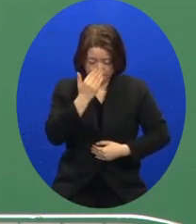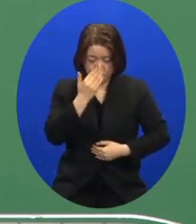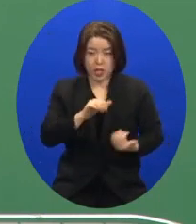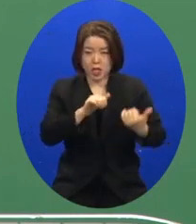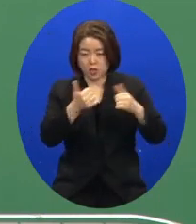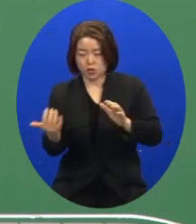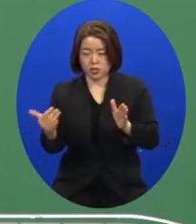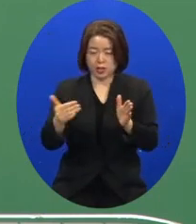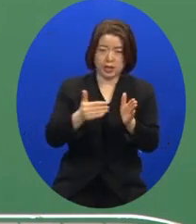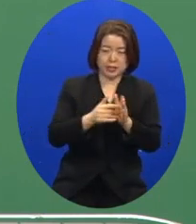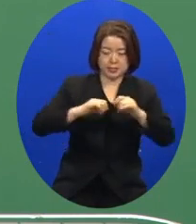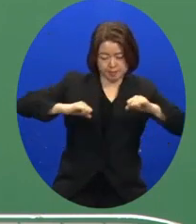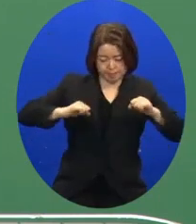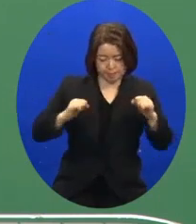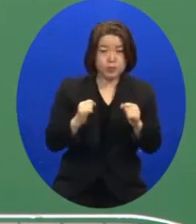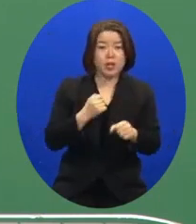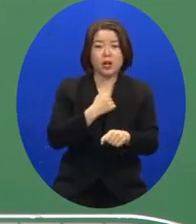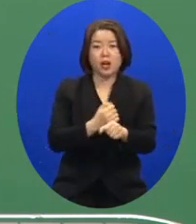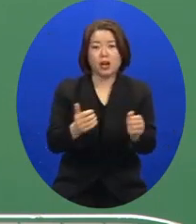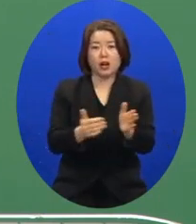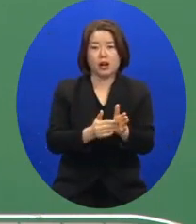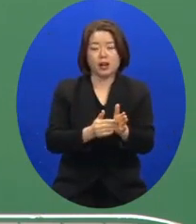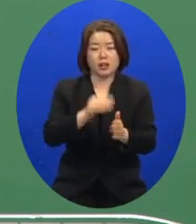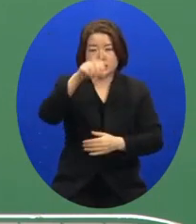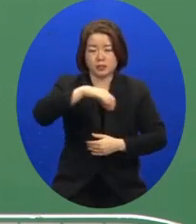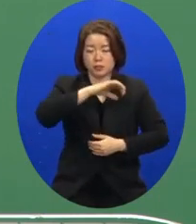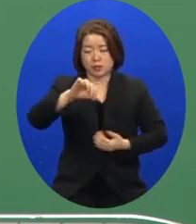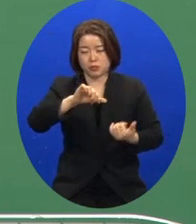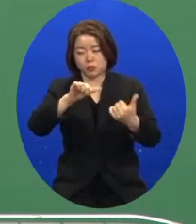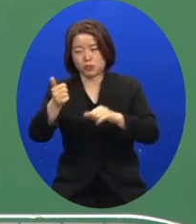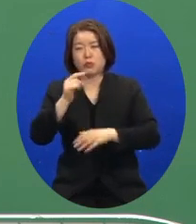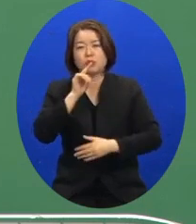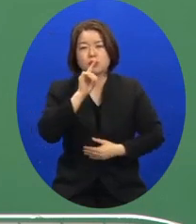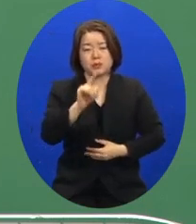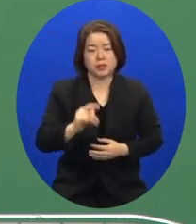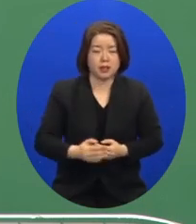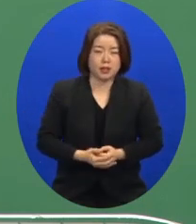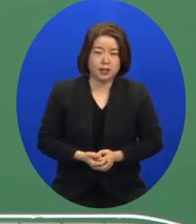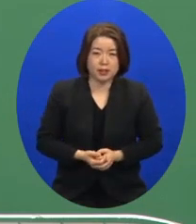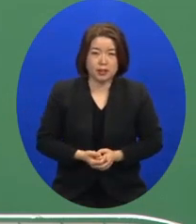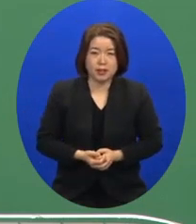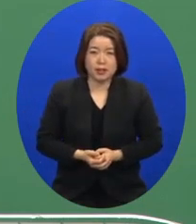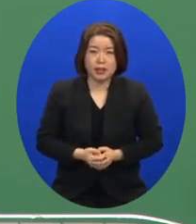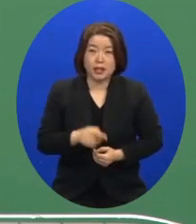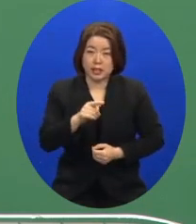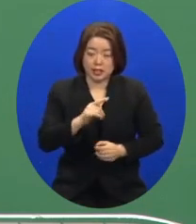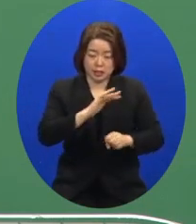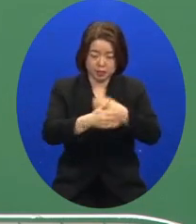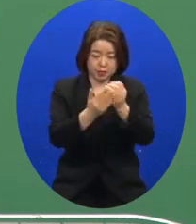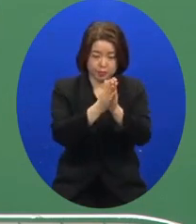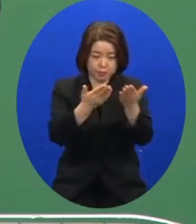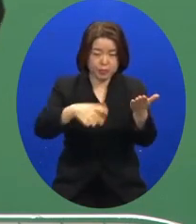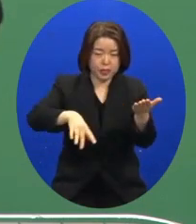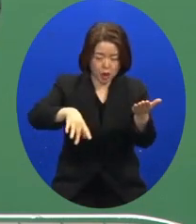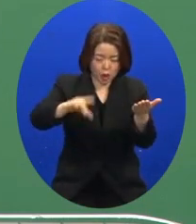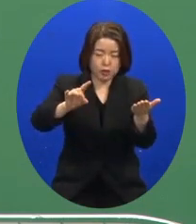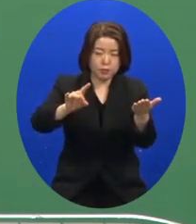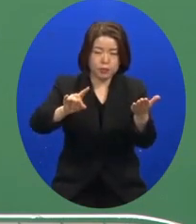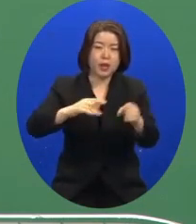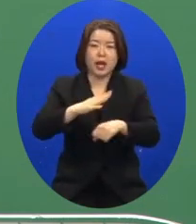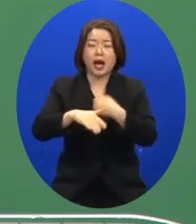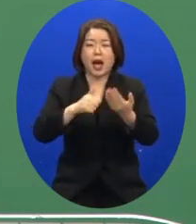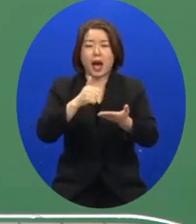죽기까지 복종하셨으니 곧 십자가에 죽으심이라. 여기에 성경의 최초로